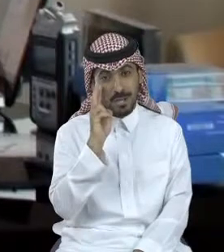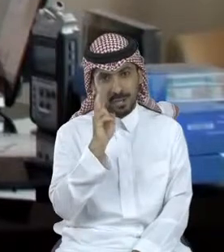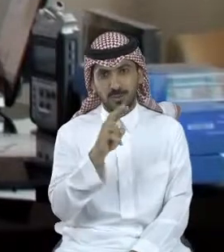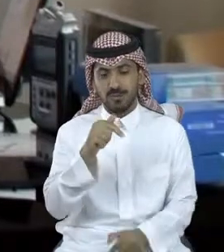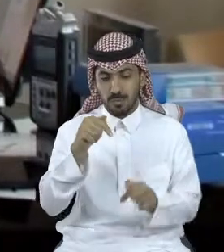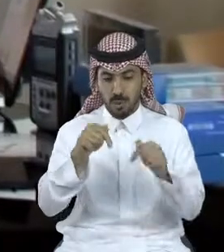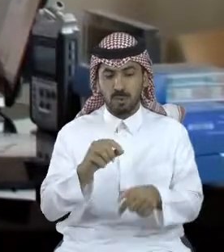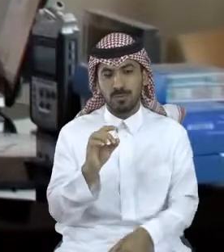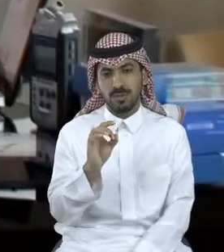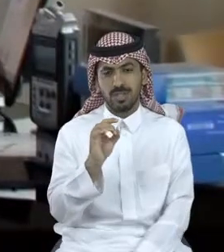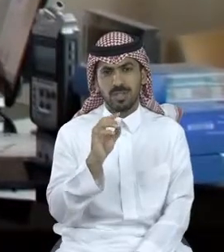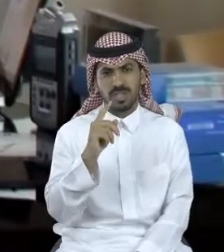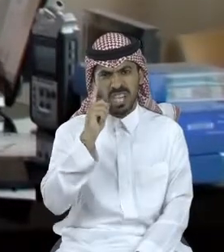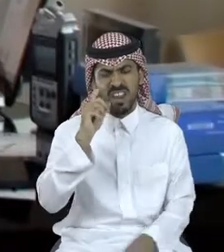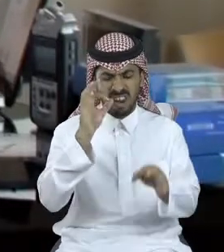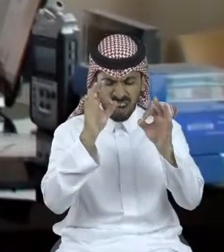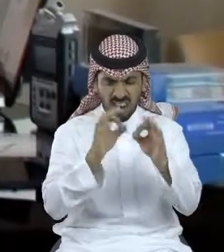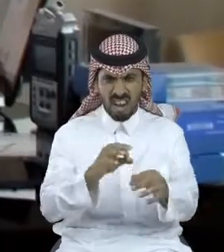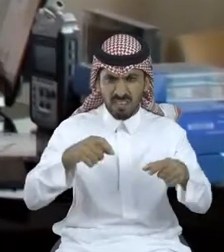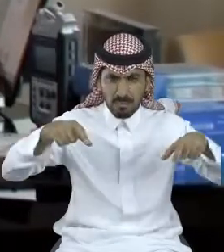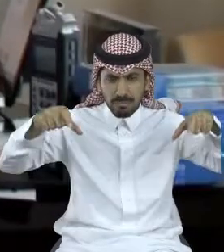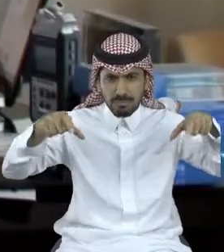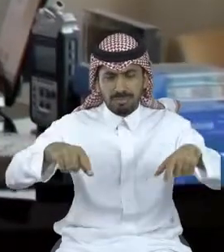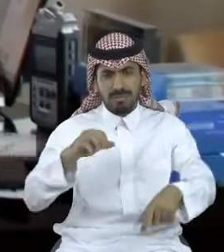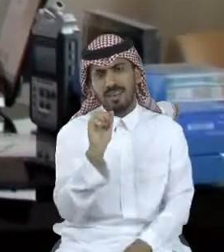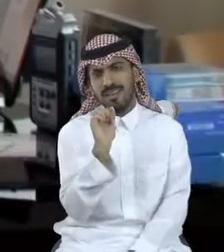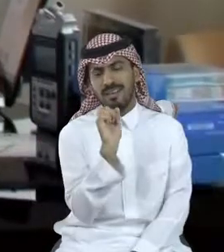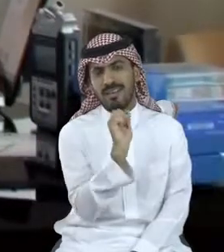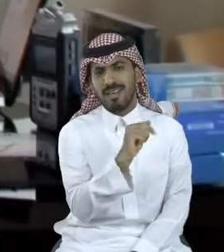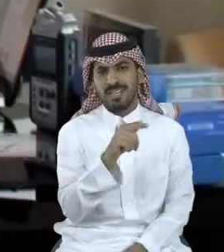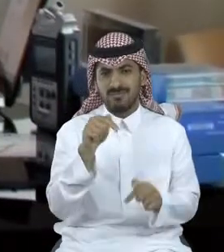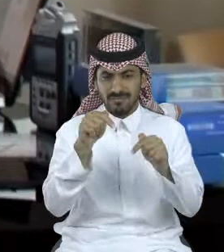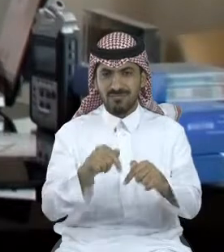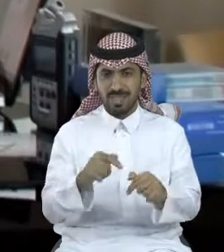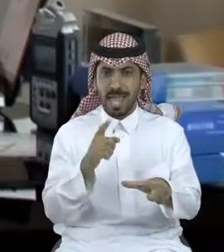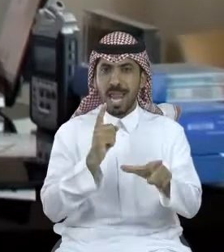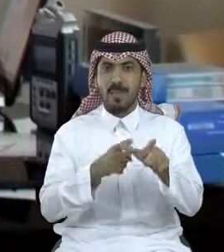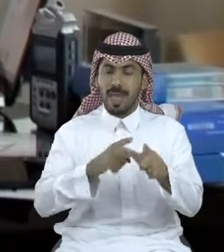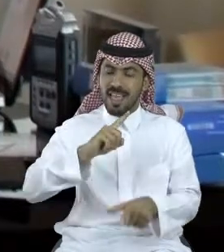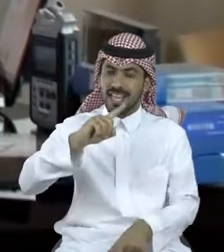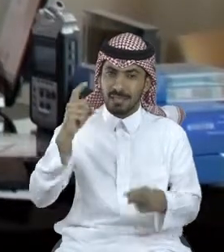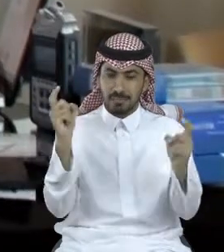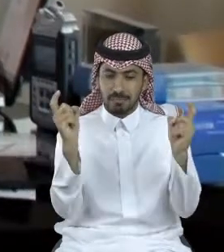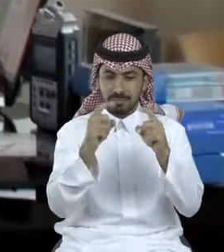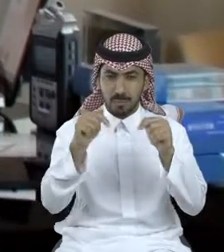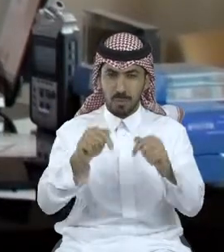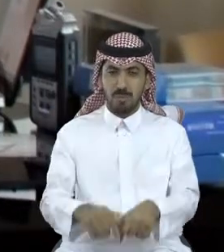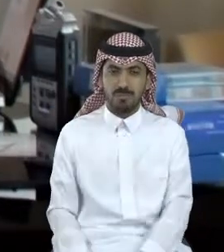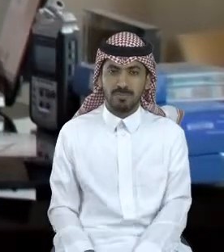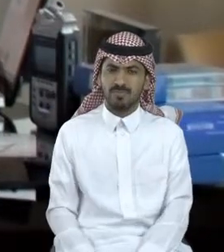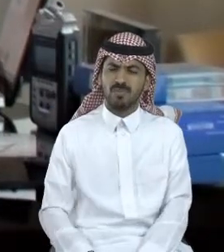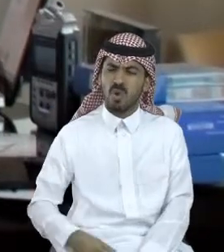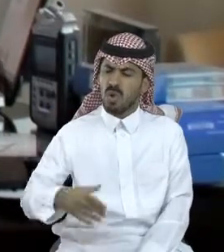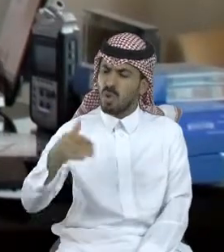ونصور ننزل على نفس الملعب حق الامازونيا اللي موجود في مانوس، وقاعد اقول اشياء كثير منكم يقول ايش